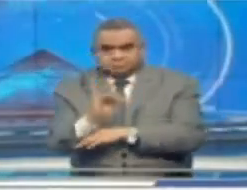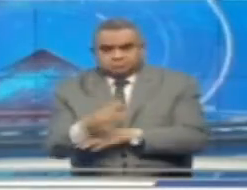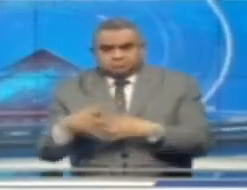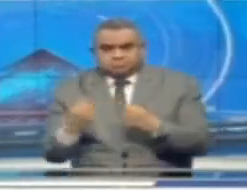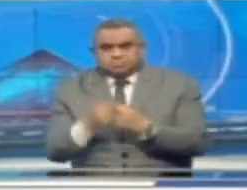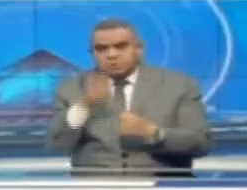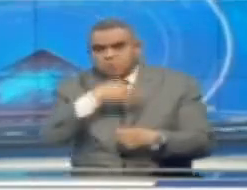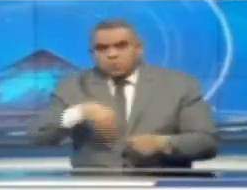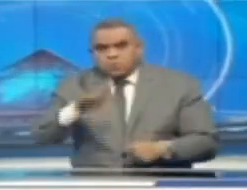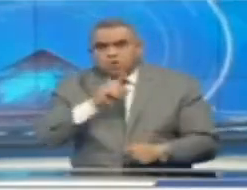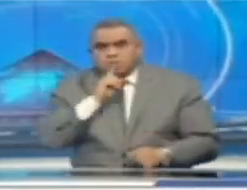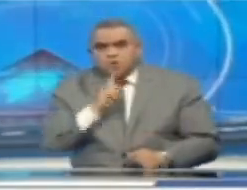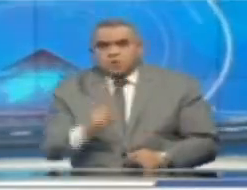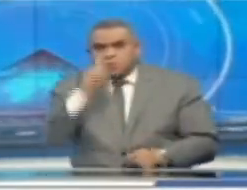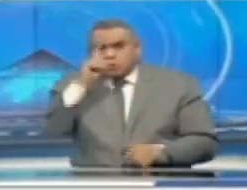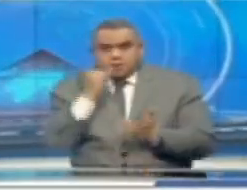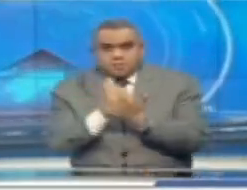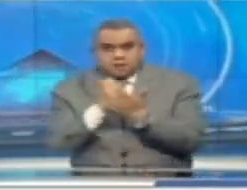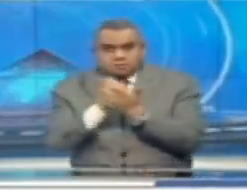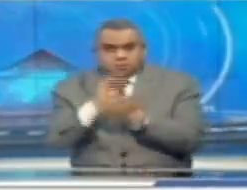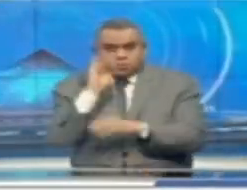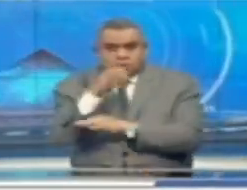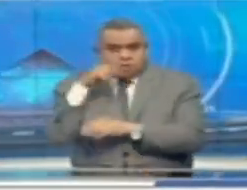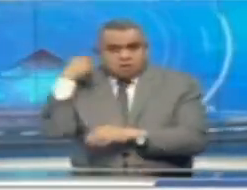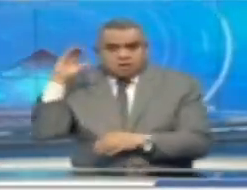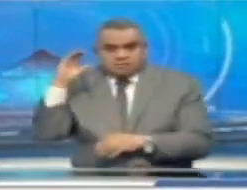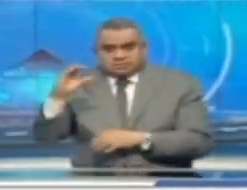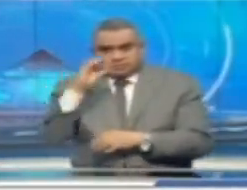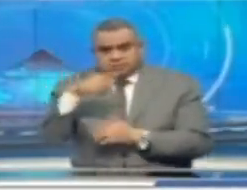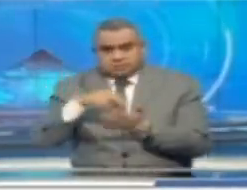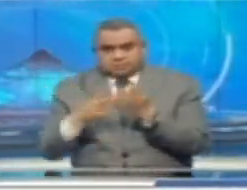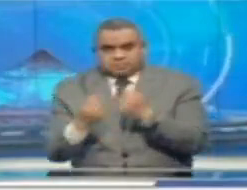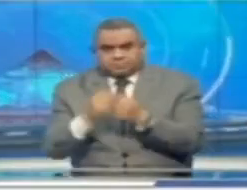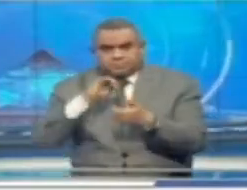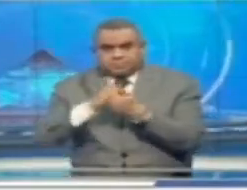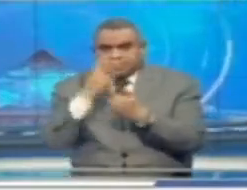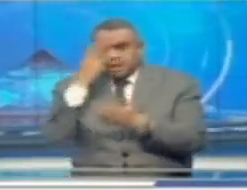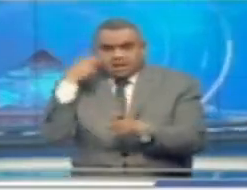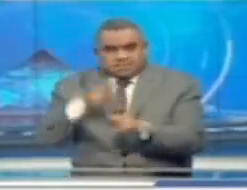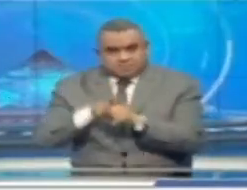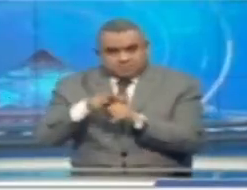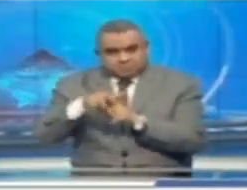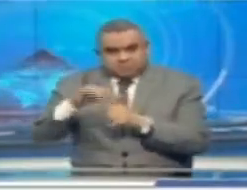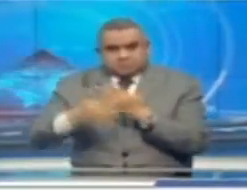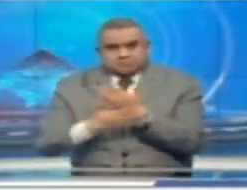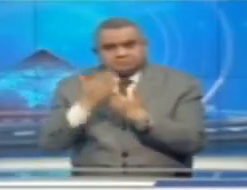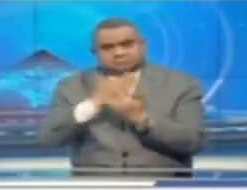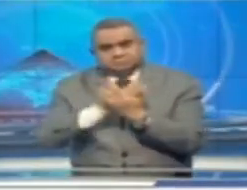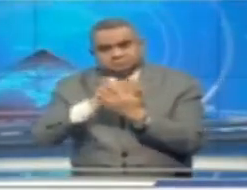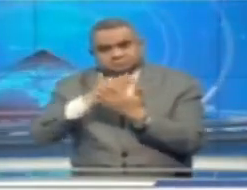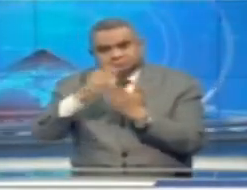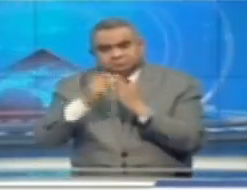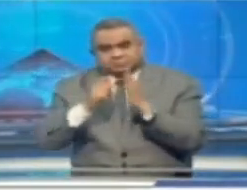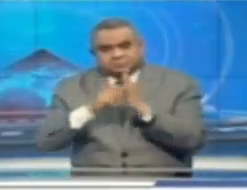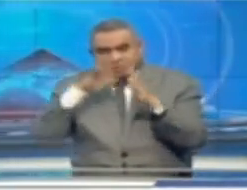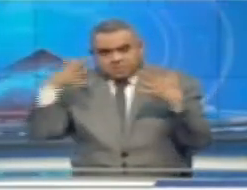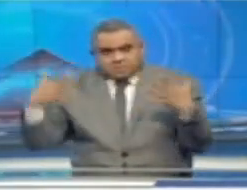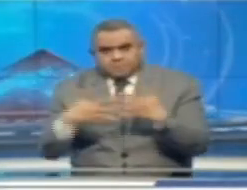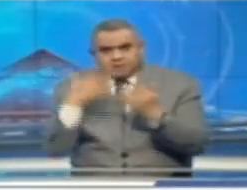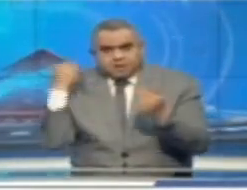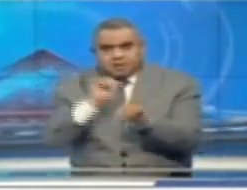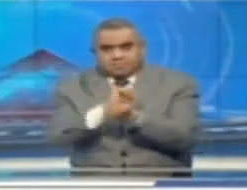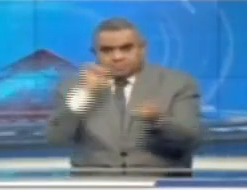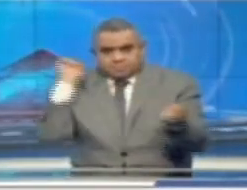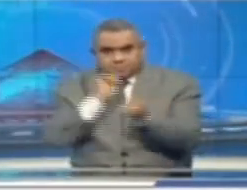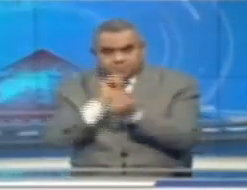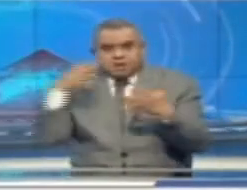كلنا واحد برعاية رئيس الجمهورية في إطار المنظومة العقابية الحديثة التي تهتم بالنزلاء عقب الإفراج